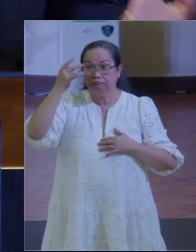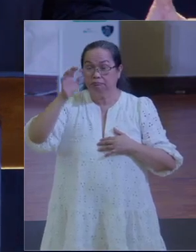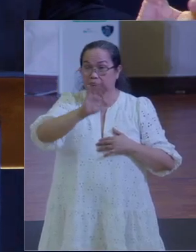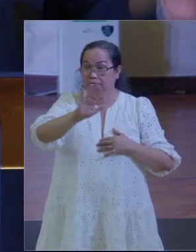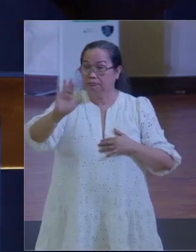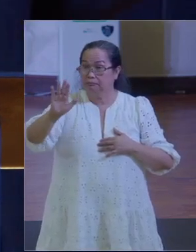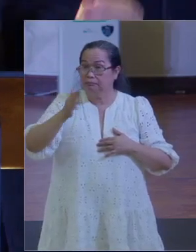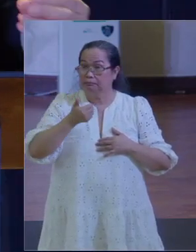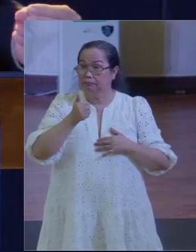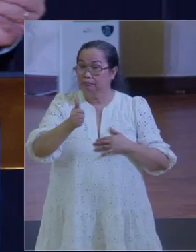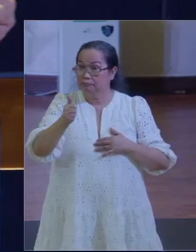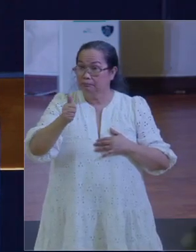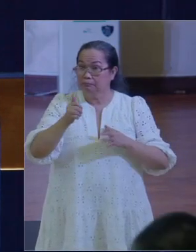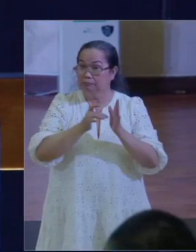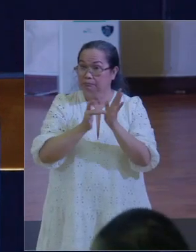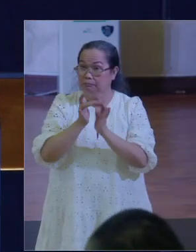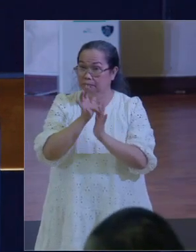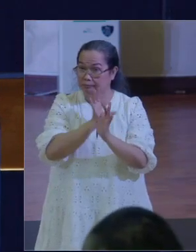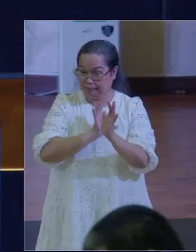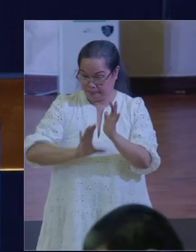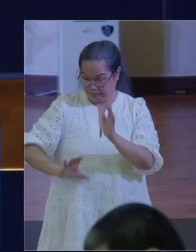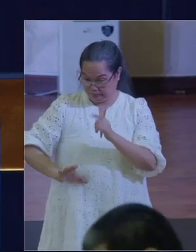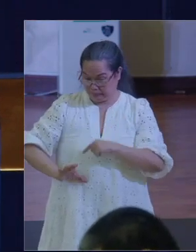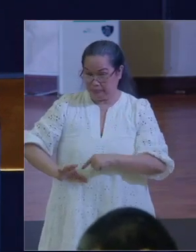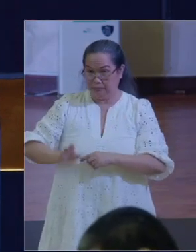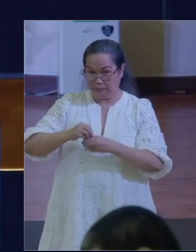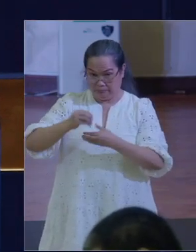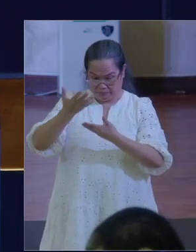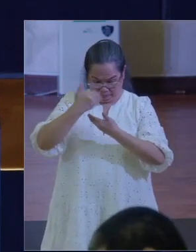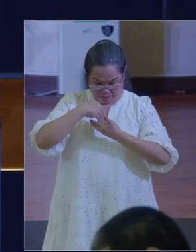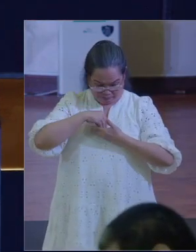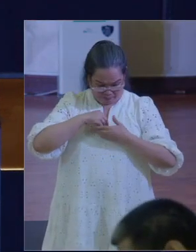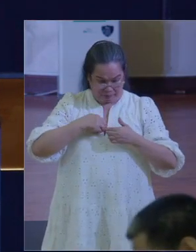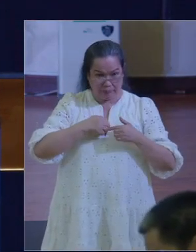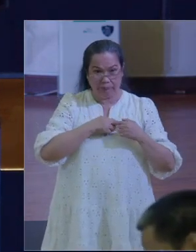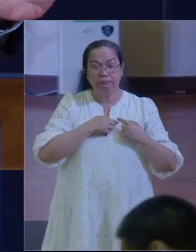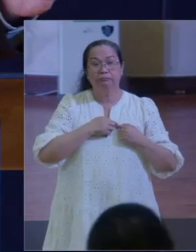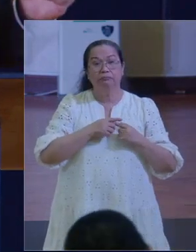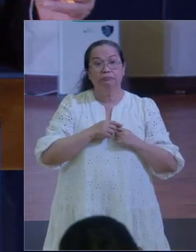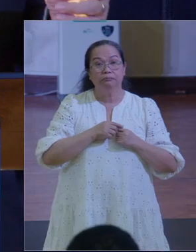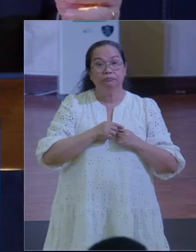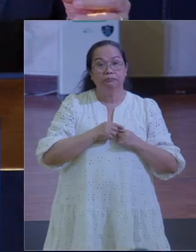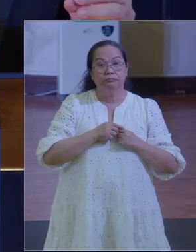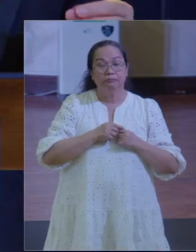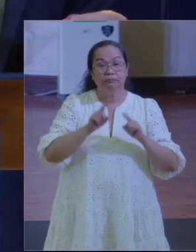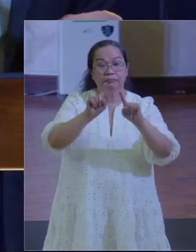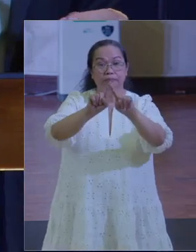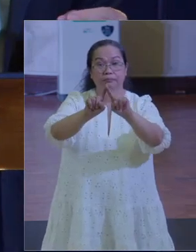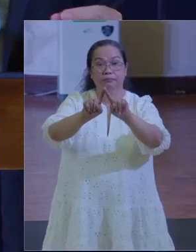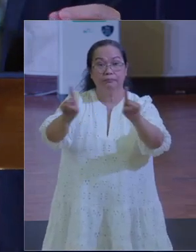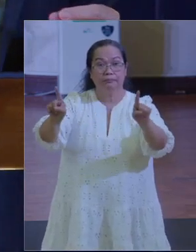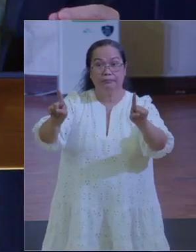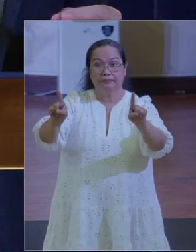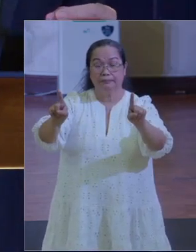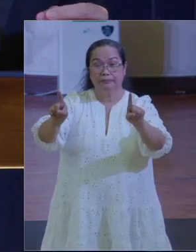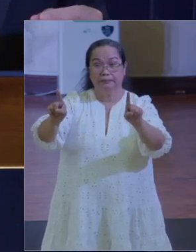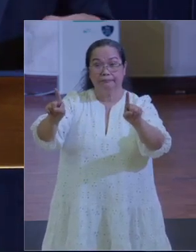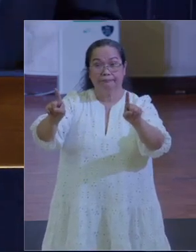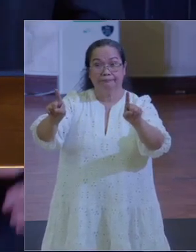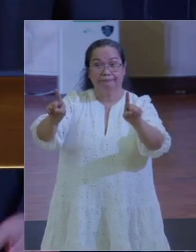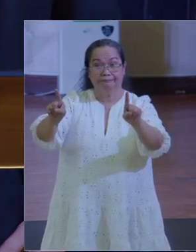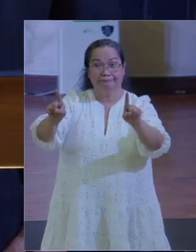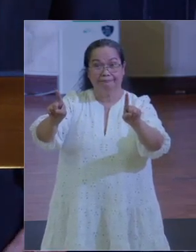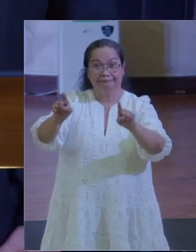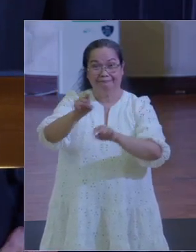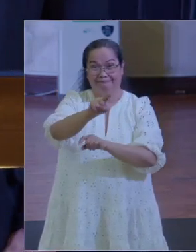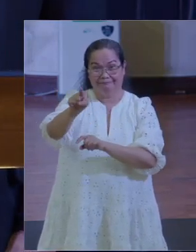inyong sarili na si Jesucristo ay nasa inyo? Maliban na lamang kung hindi ninyo maabot